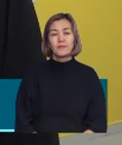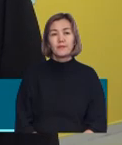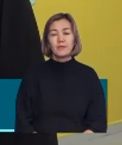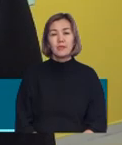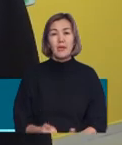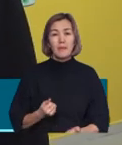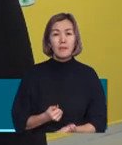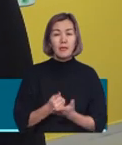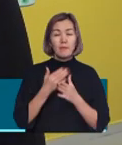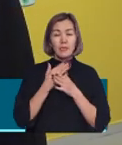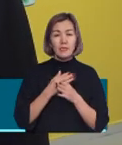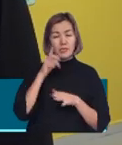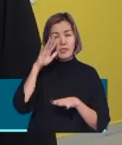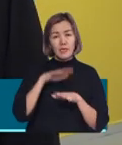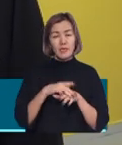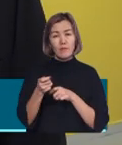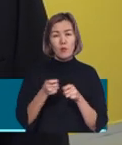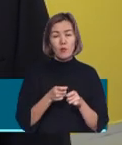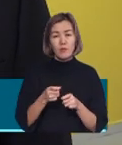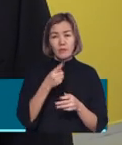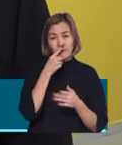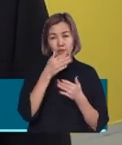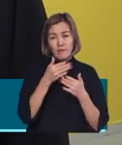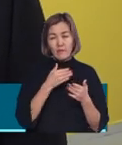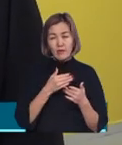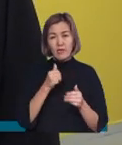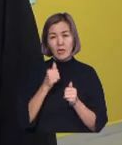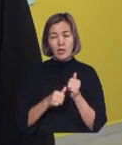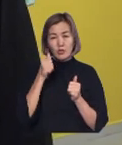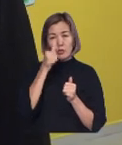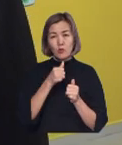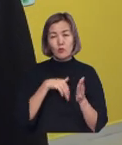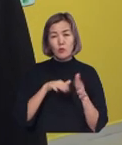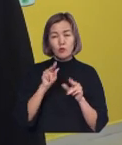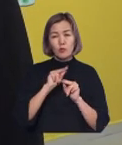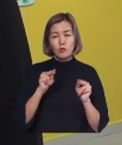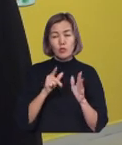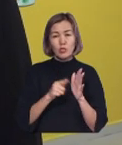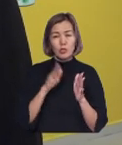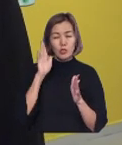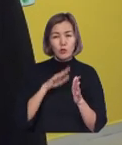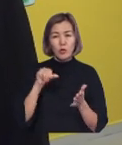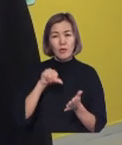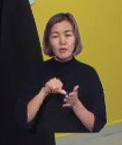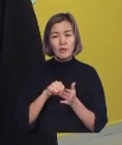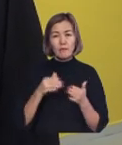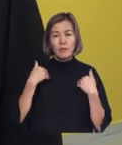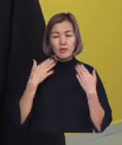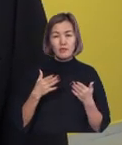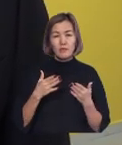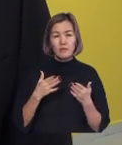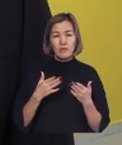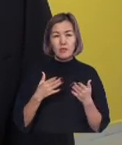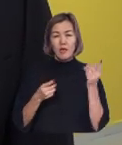При поддержке акима области в преддверии Дня Учителя мы проводим ежегодный конкурс «Лучший учитель ЖТСУ». Преподаватели представили свои